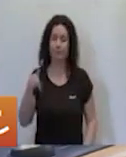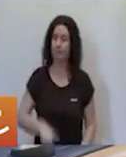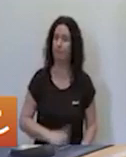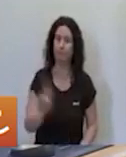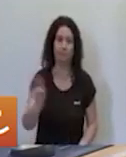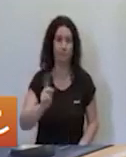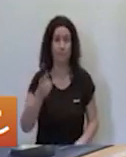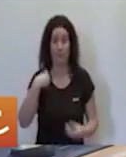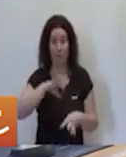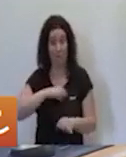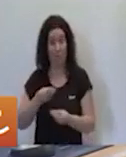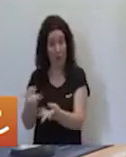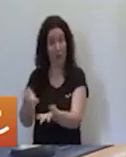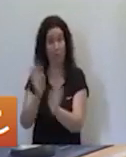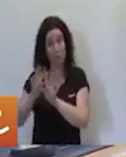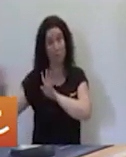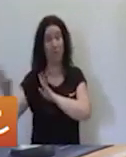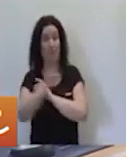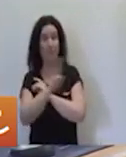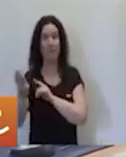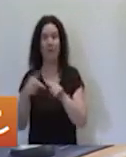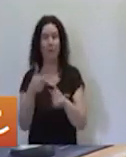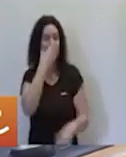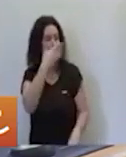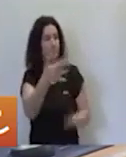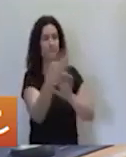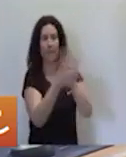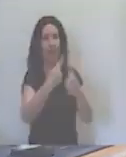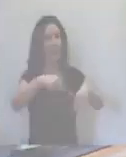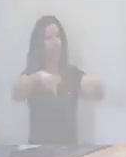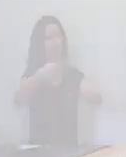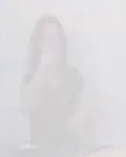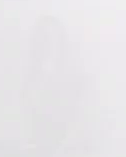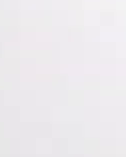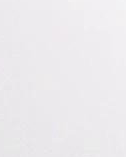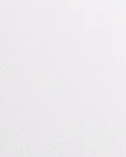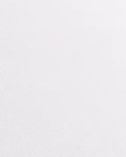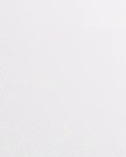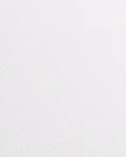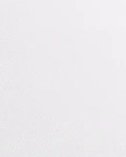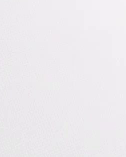que vostè no afrontara la qüestió de les redones amb valentia.